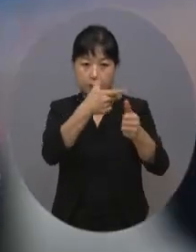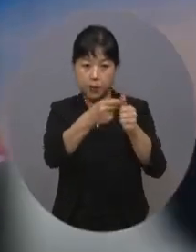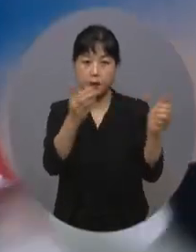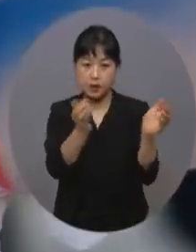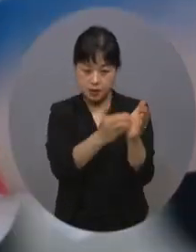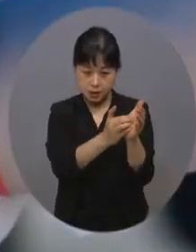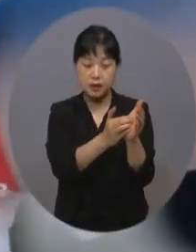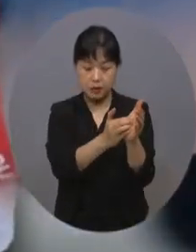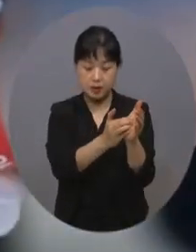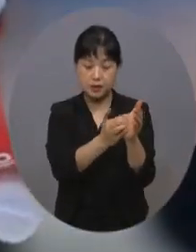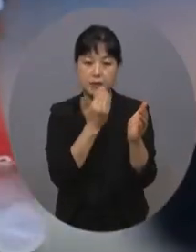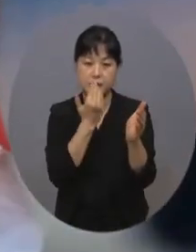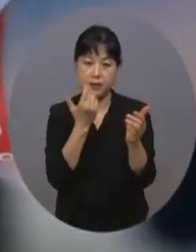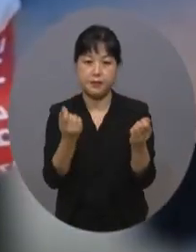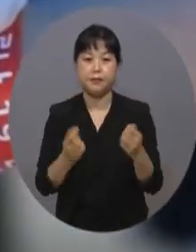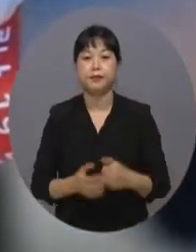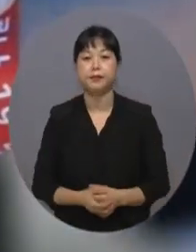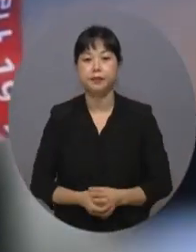것으로 내다봤습니다.